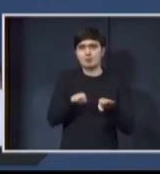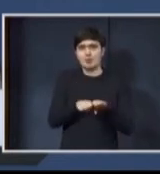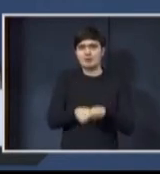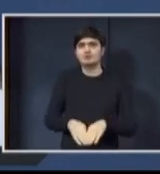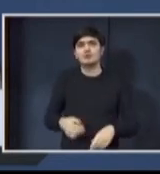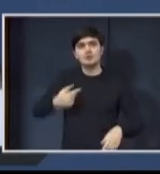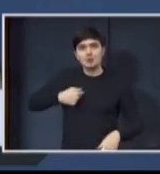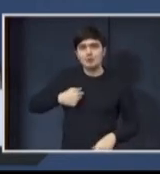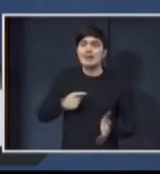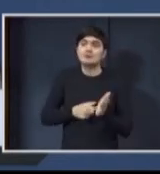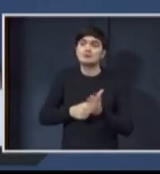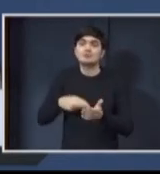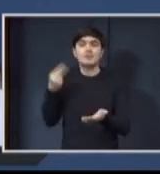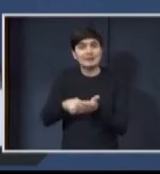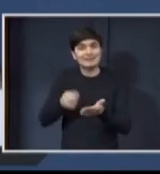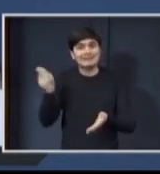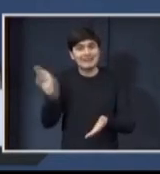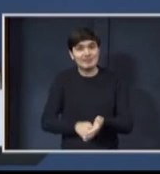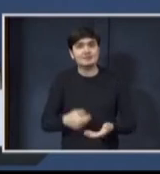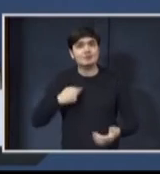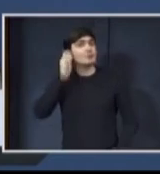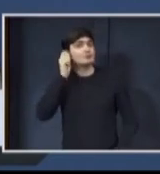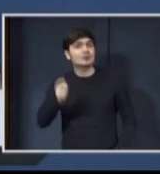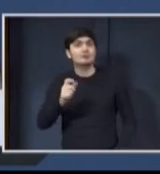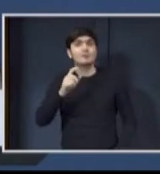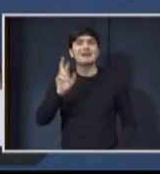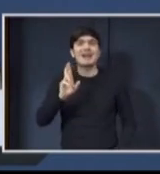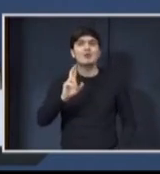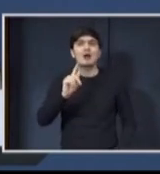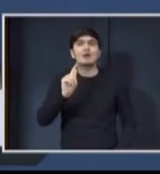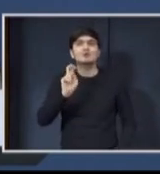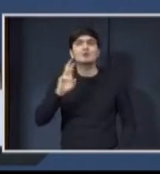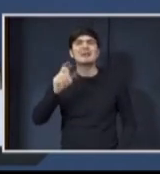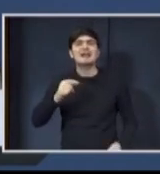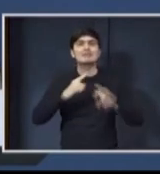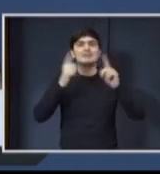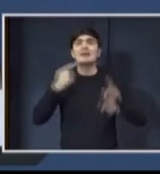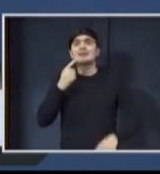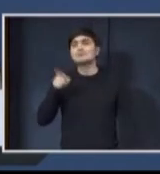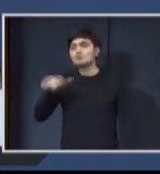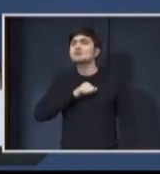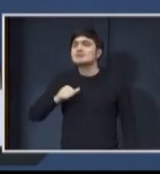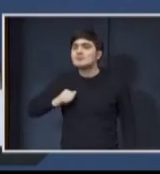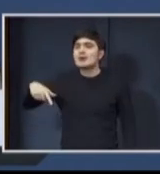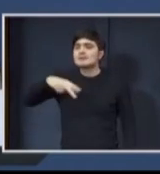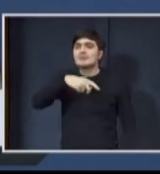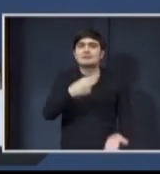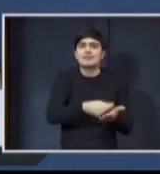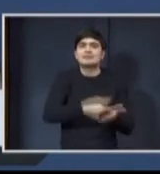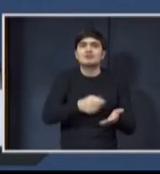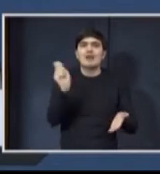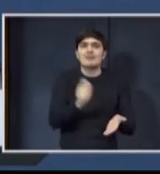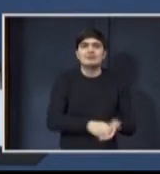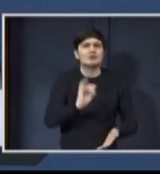să plătească amendă. Pe doamna Raluca Turcan am sunat azi dimineață, ne-am spus să se prezinte, să plătească amenda singură. Toți cei care încalcă